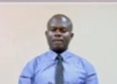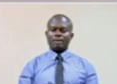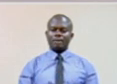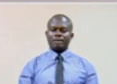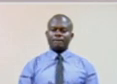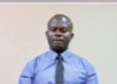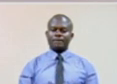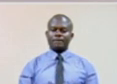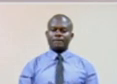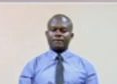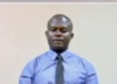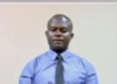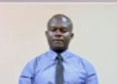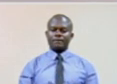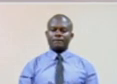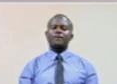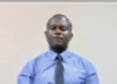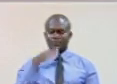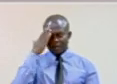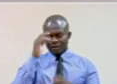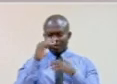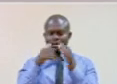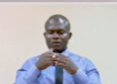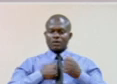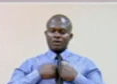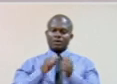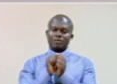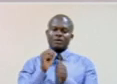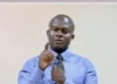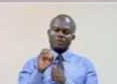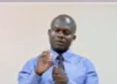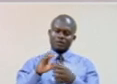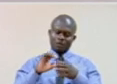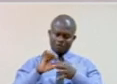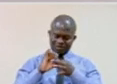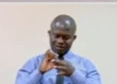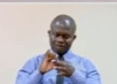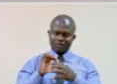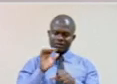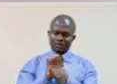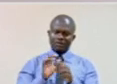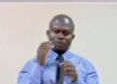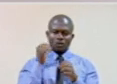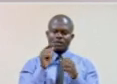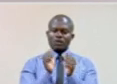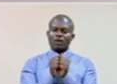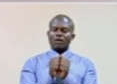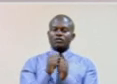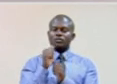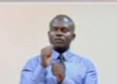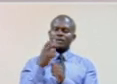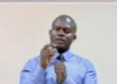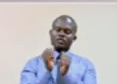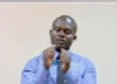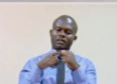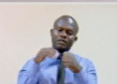relations entre le Rwanda et le Maroc. Murabizi ko umubano w'u Rwanda na Maroc wajemo ikibatsi mu kwezi kw'ukwakira 2016 nyuma